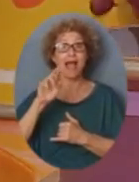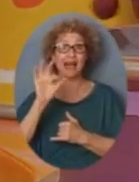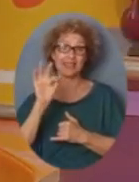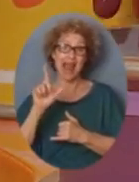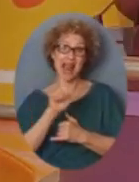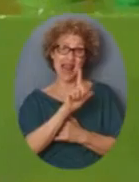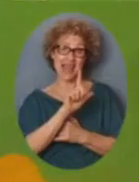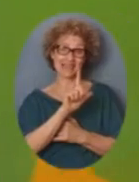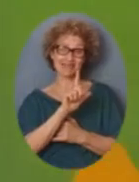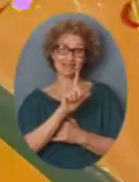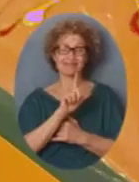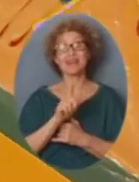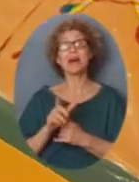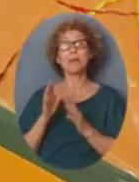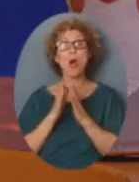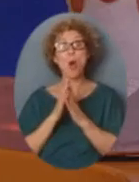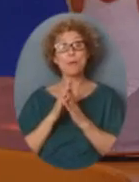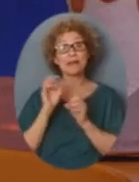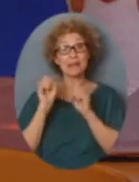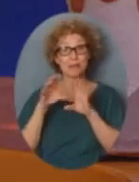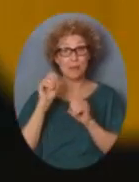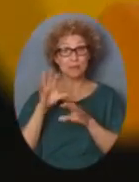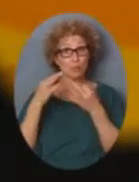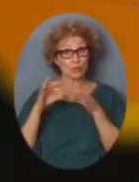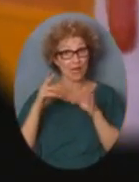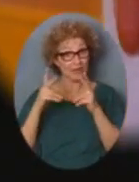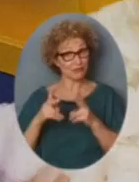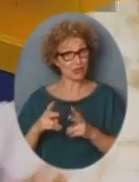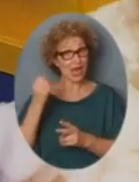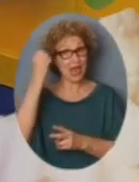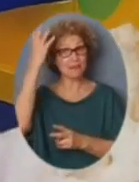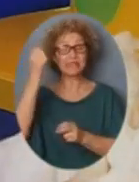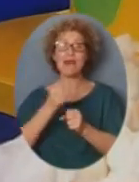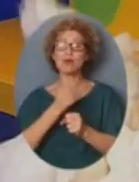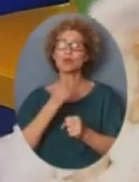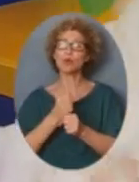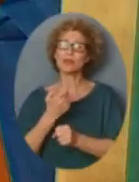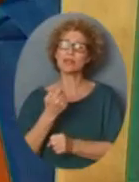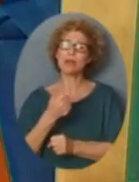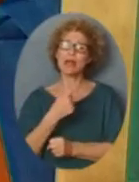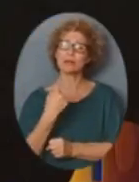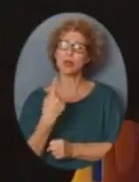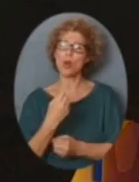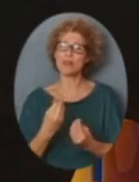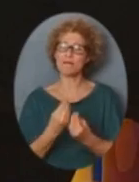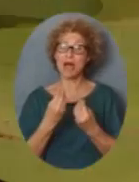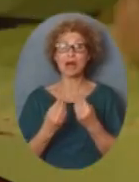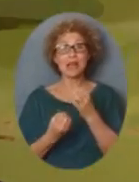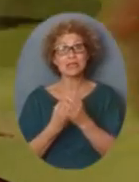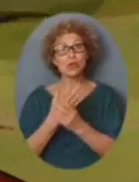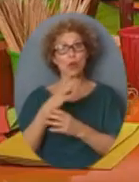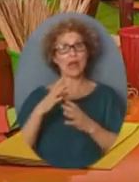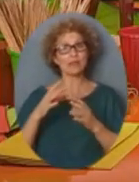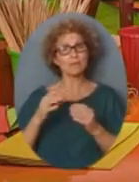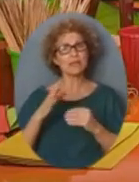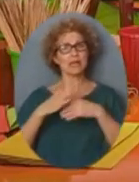מאות קטנטמים מותר ואפשר להמציא עבודות כמעט מכל דבר, לגזור, להדביק,